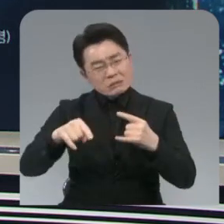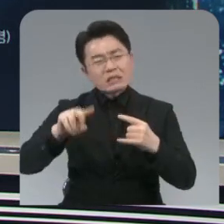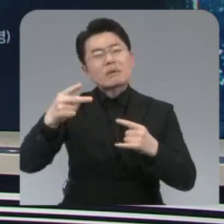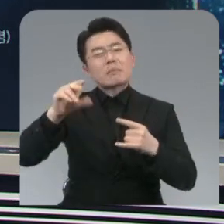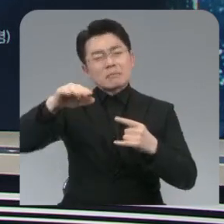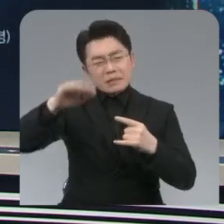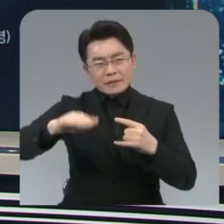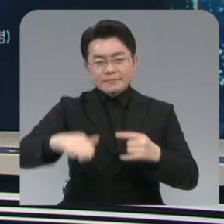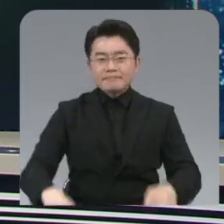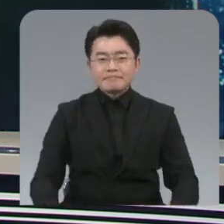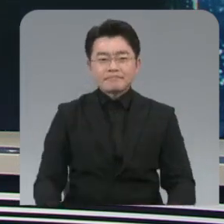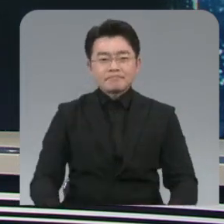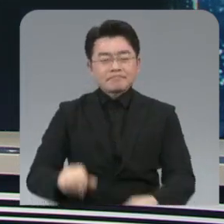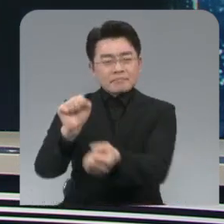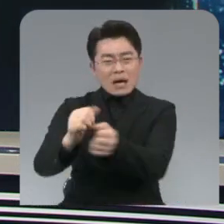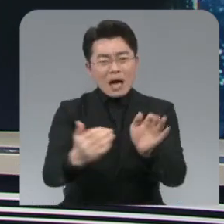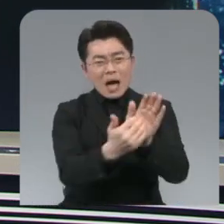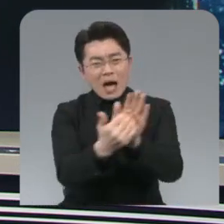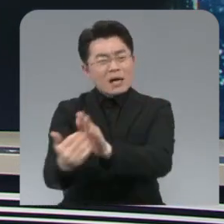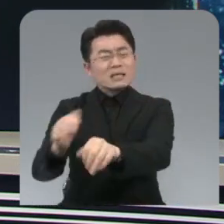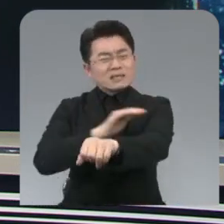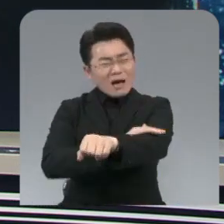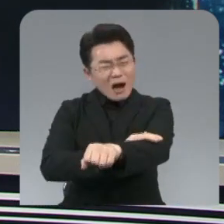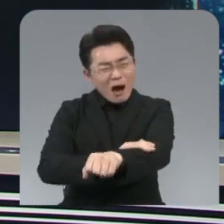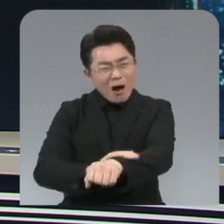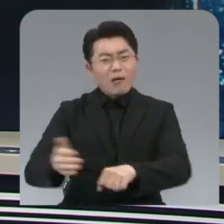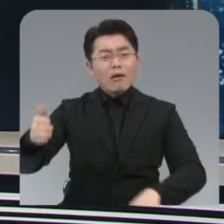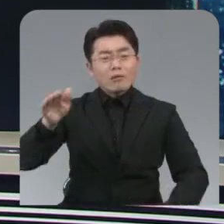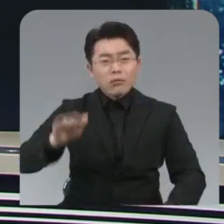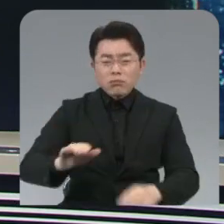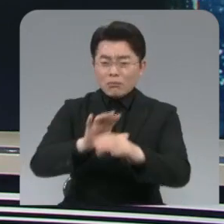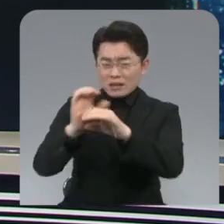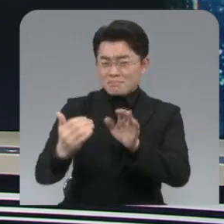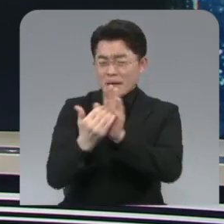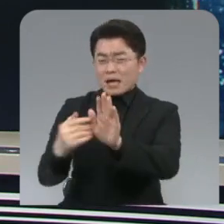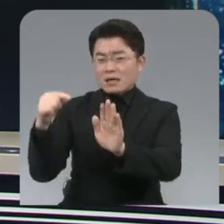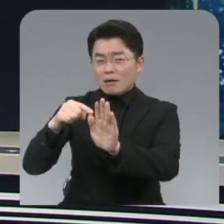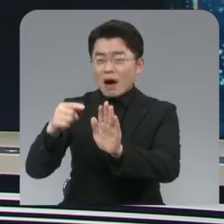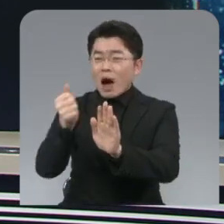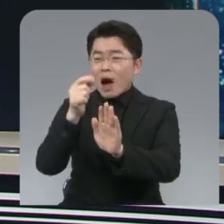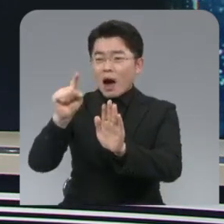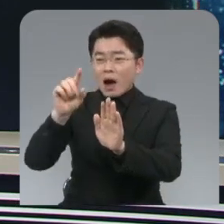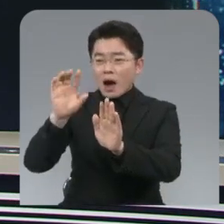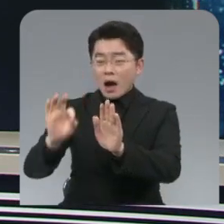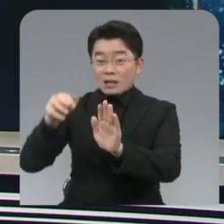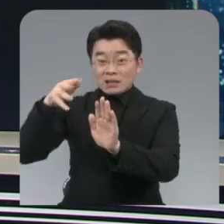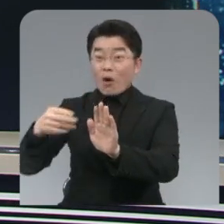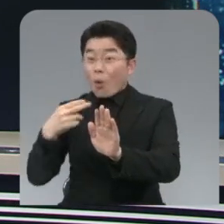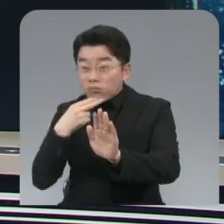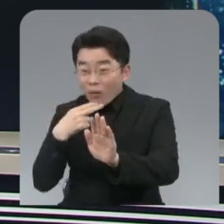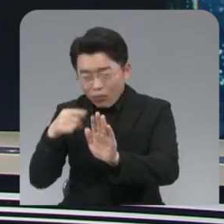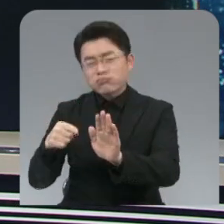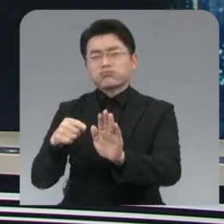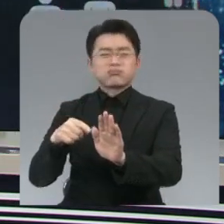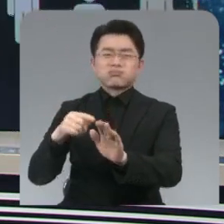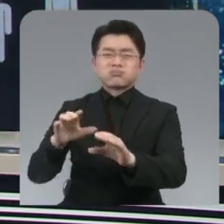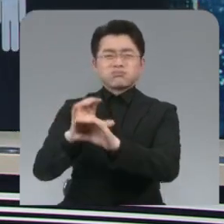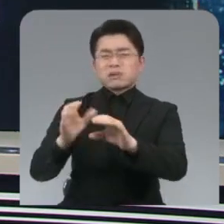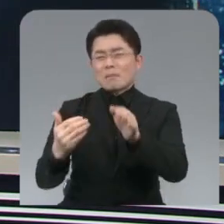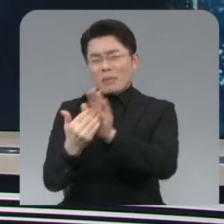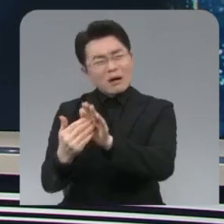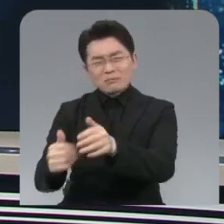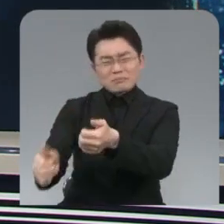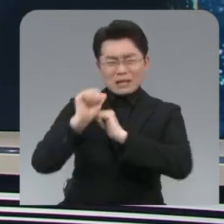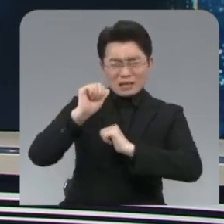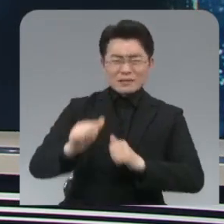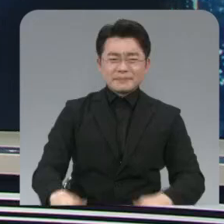됩니다. 방역 체계를 아무리 잘 갖춰도 바이러스에 대한 항체가 없다면 코로나 확산을 막을 수 없습니다. 면역력을